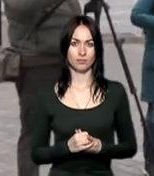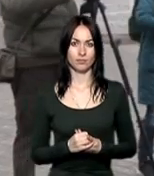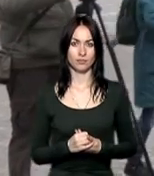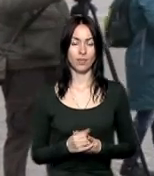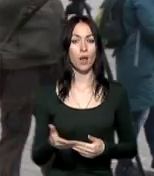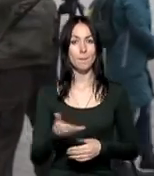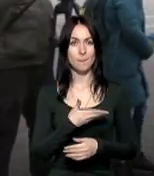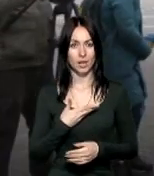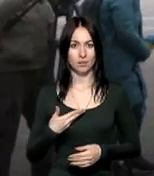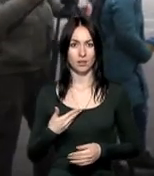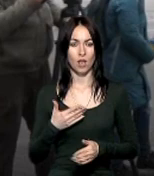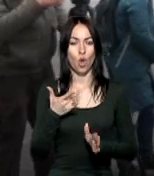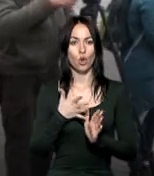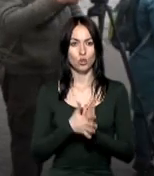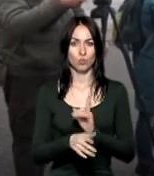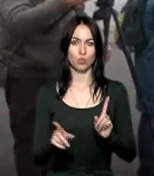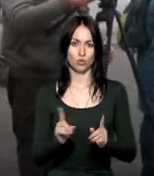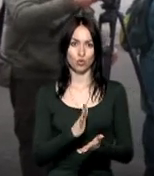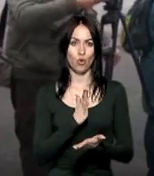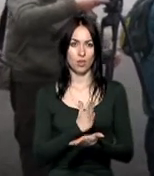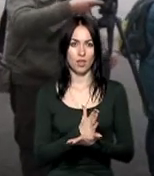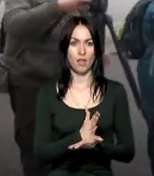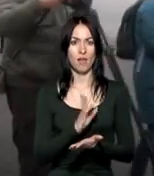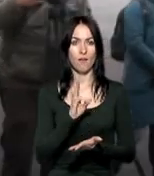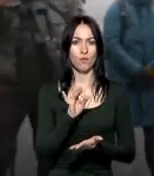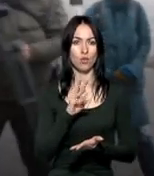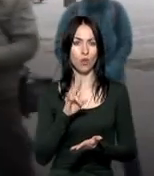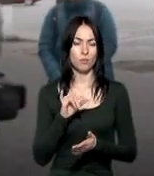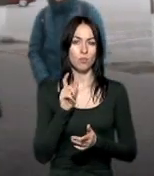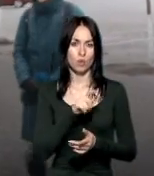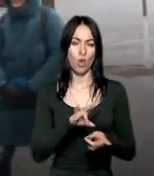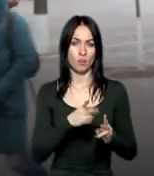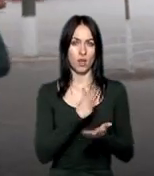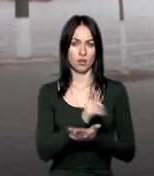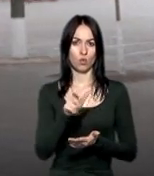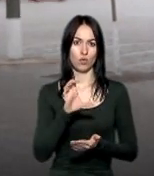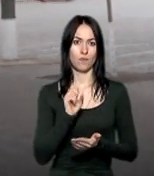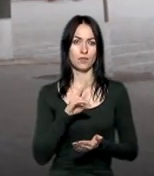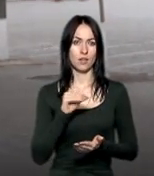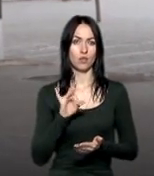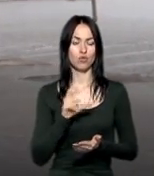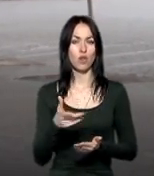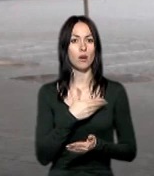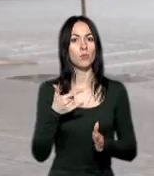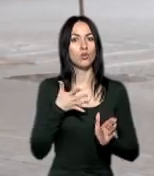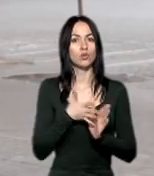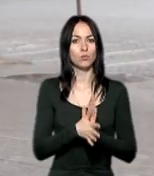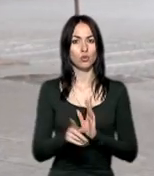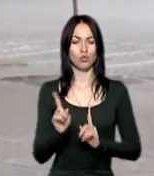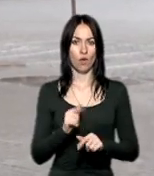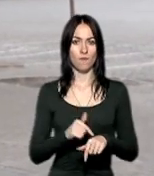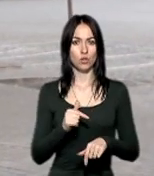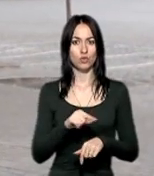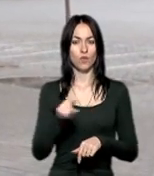Ми розуміємо, що є нормальні люди в Санжарах. Ми розуміємо, що відчувають ті,